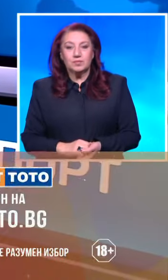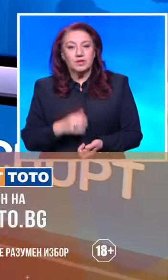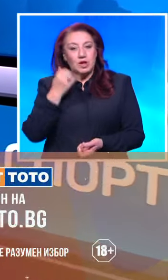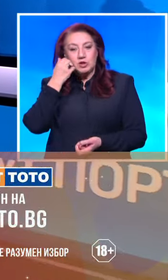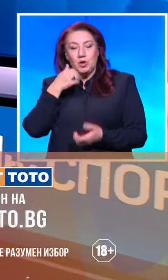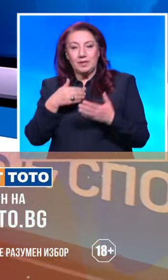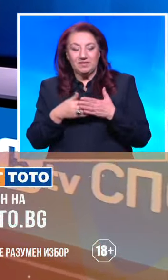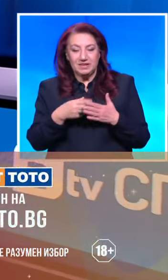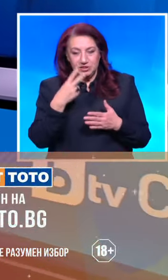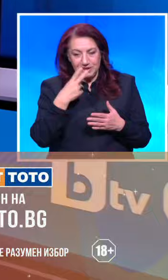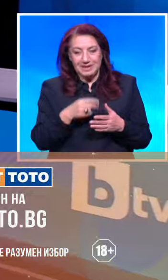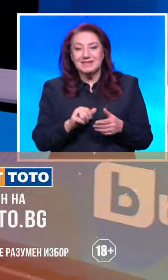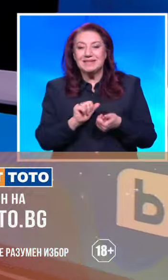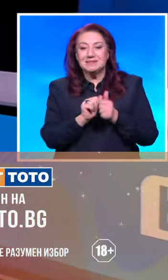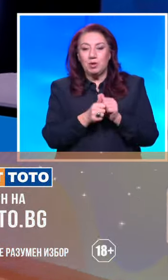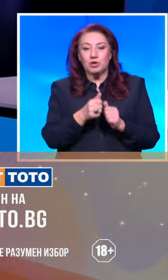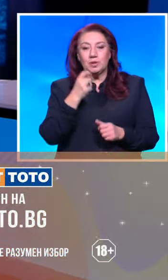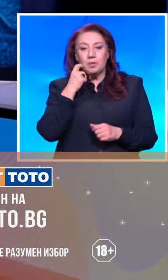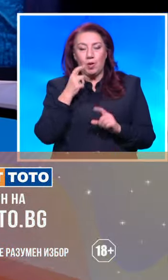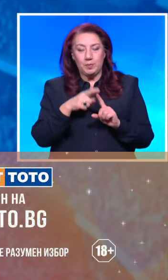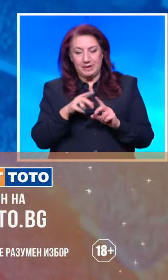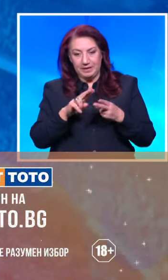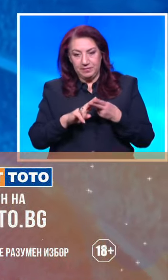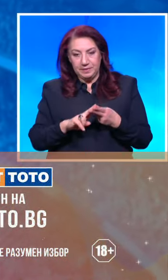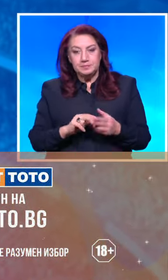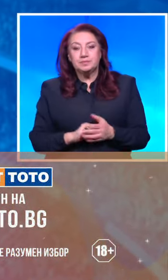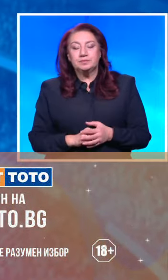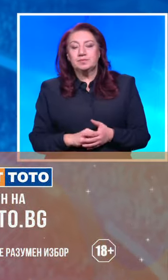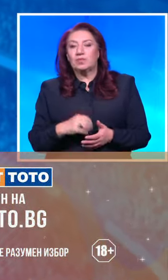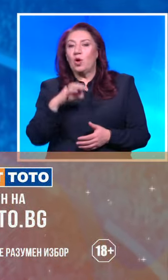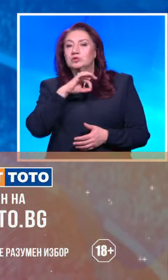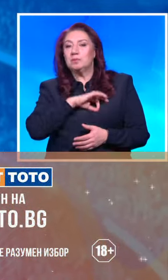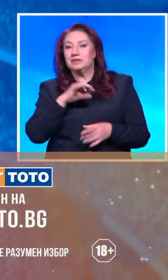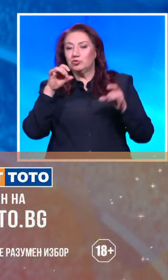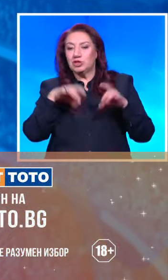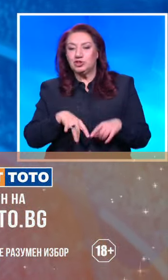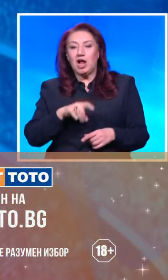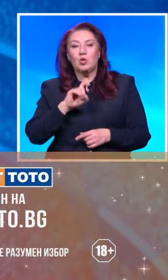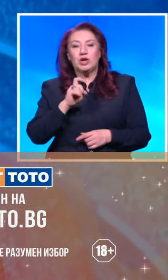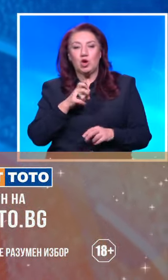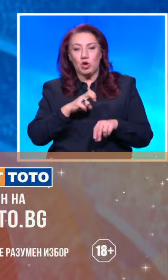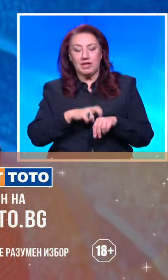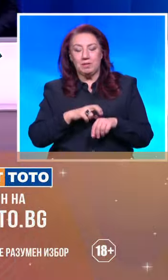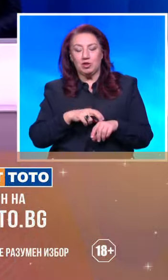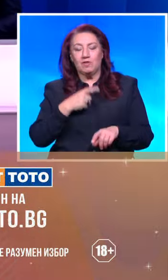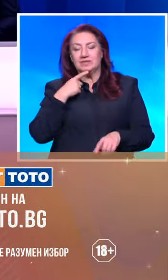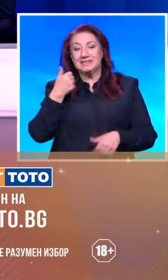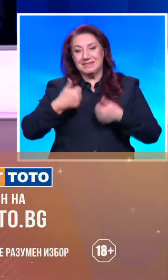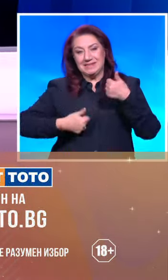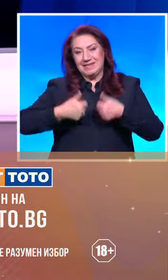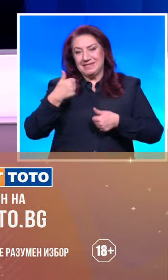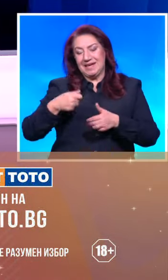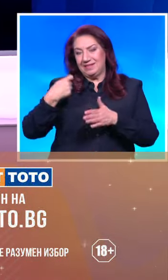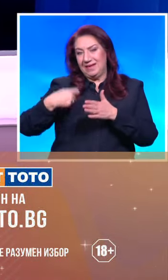Добър вечер с централната спортна емисия на BTV. Аз съм Илия Илиев. Успешен старт за Григор Димитров в откритото първенство по тенис на Австралия. Първата ракета